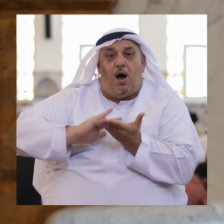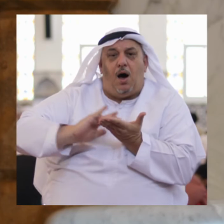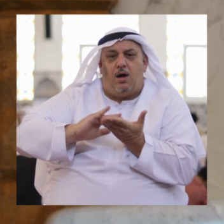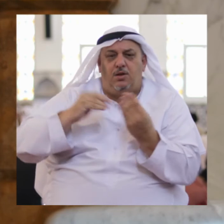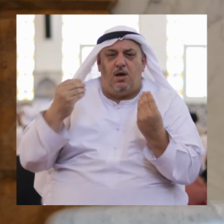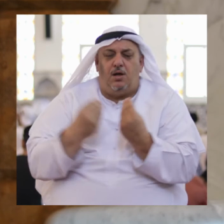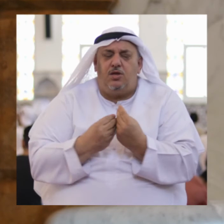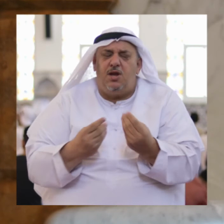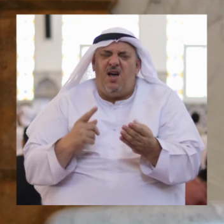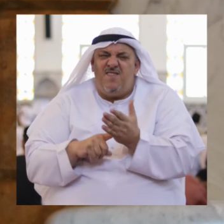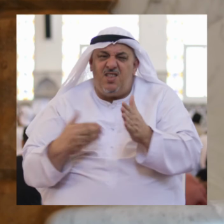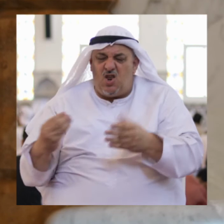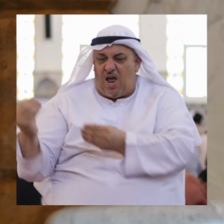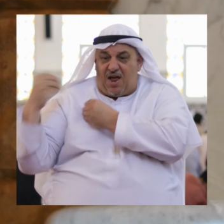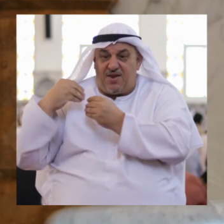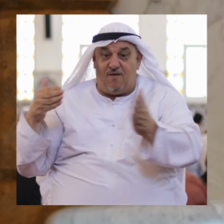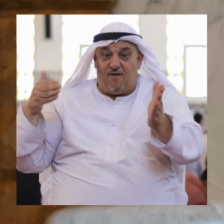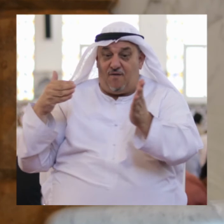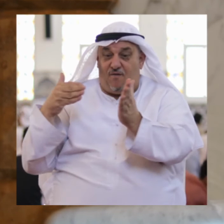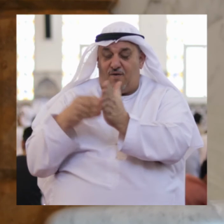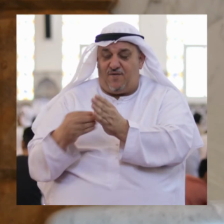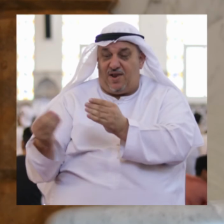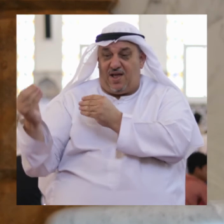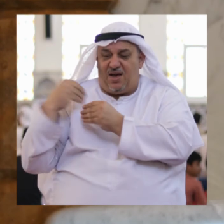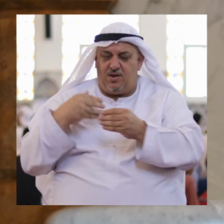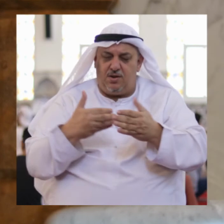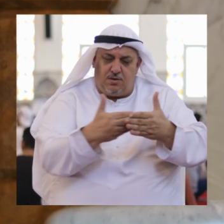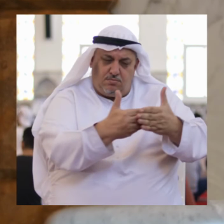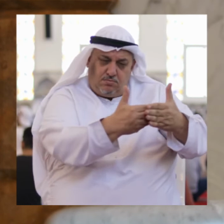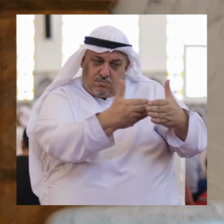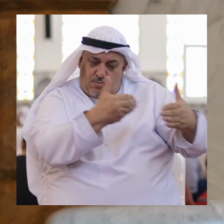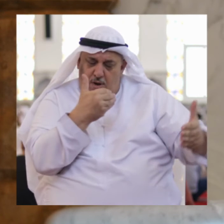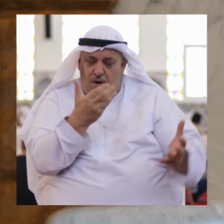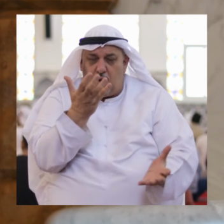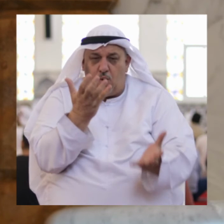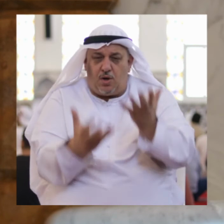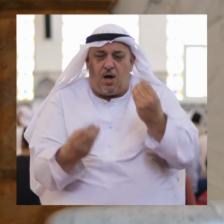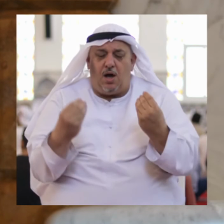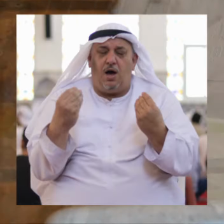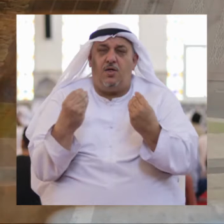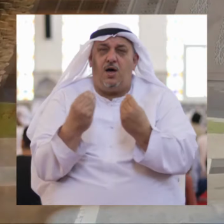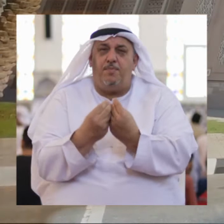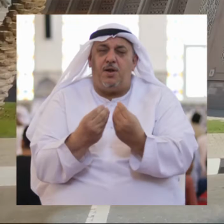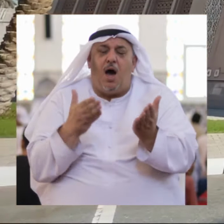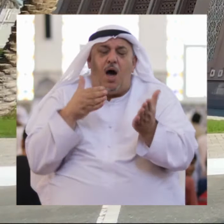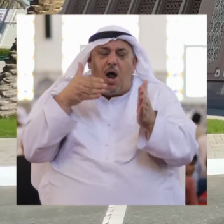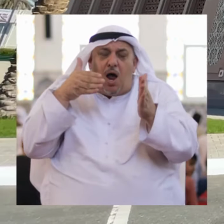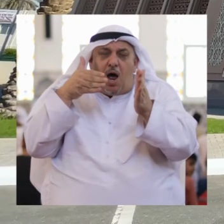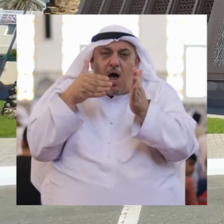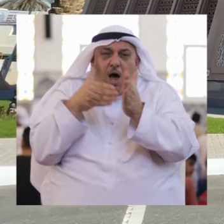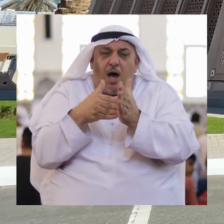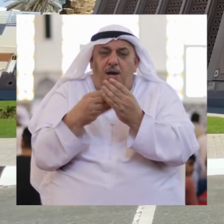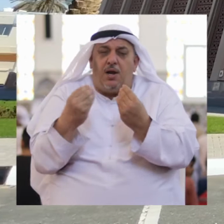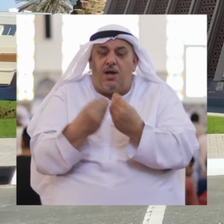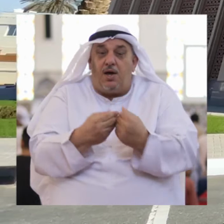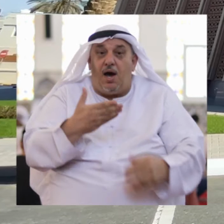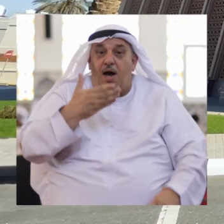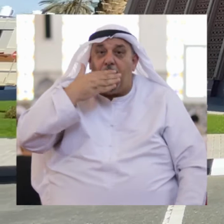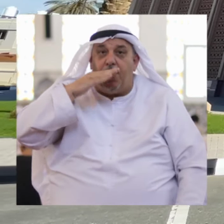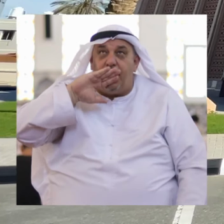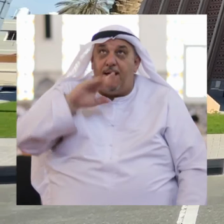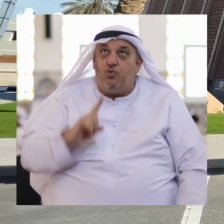اتنا في الدنيا حسنه وفي الاخره حسنه وقنا عذاب النار واخر دعوانا